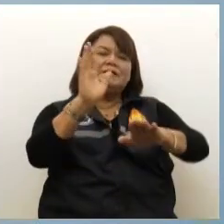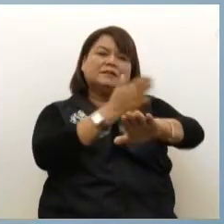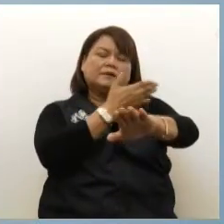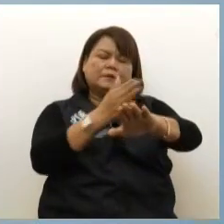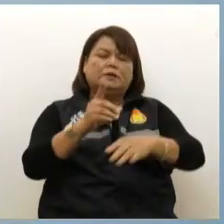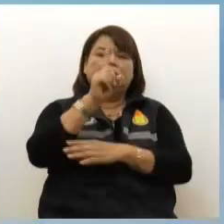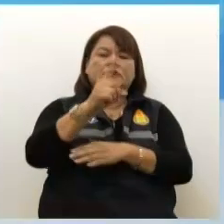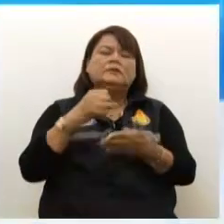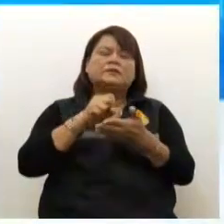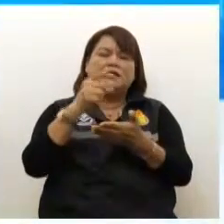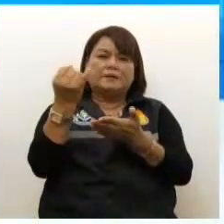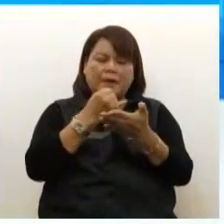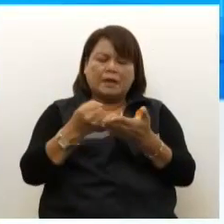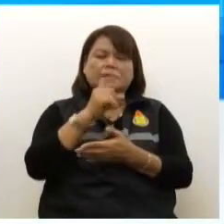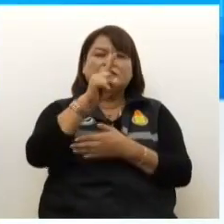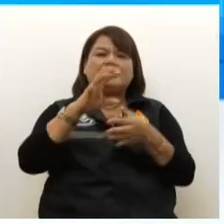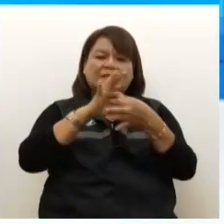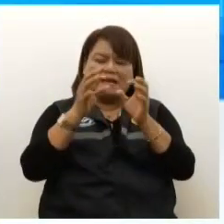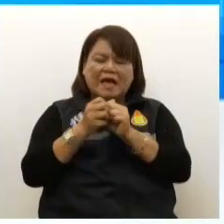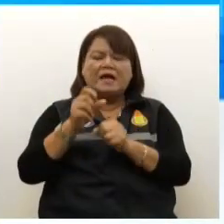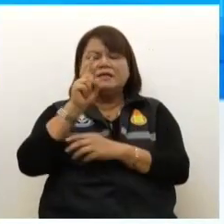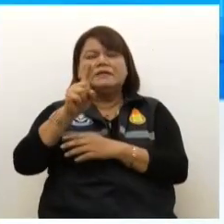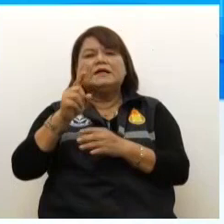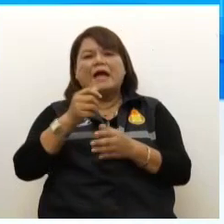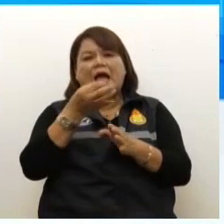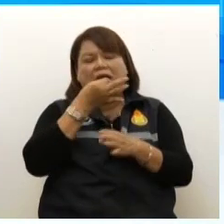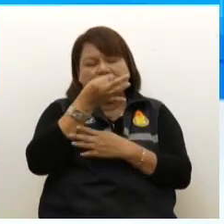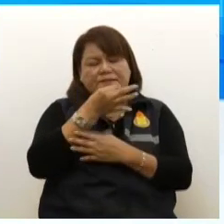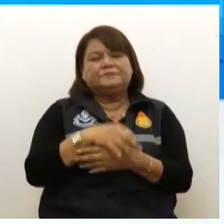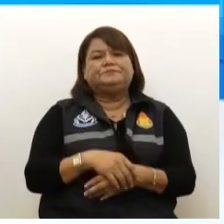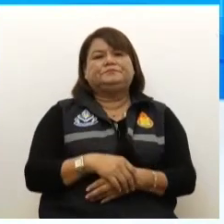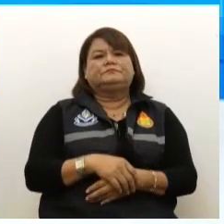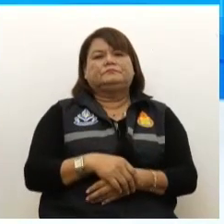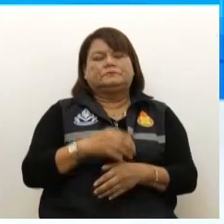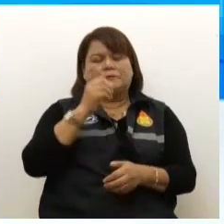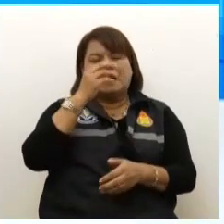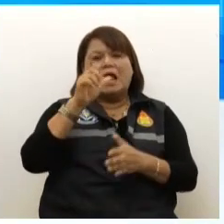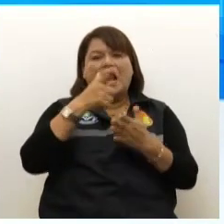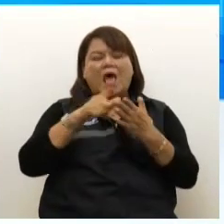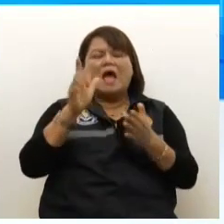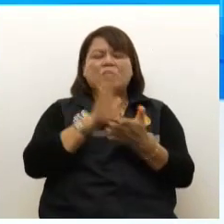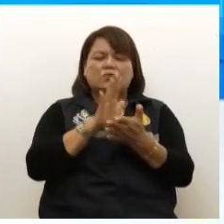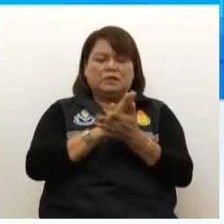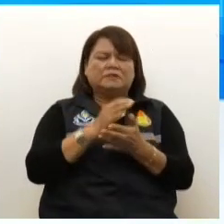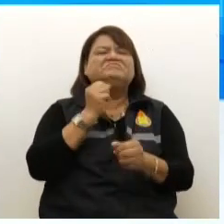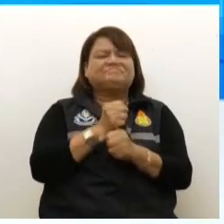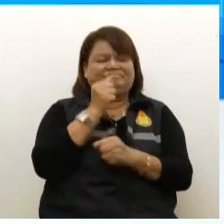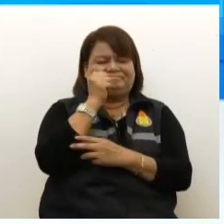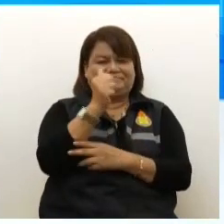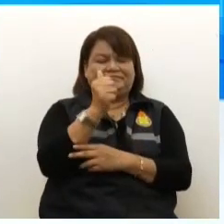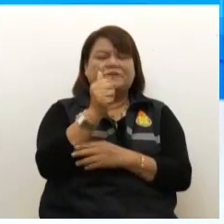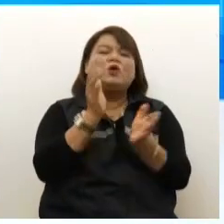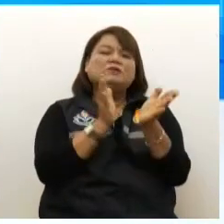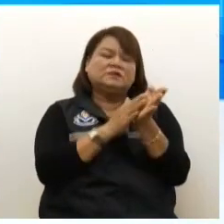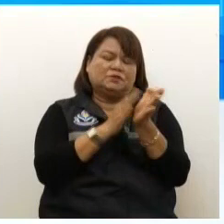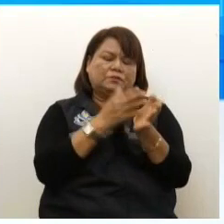ปะ1กีฬา1อาชีพก็หลายโรงเรียนก็ขับเคลื่อนเรื่องนี้ได้เป็นอย่างดีก็ต้องขอชื่นชมนะครับในผลง